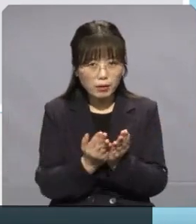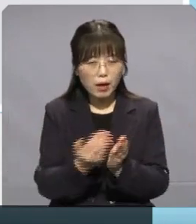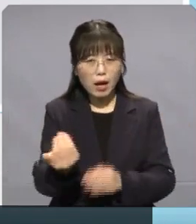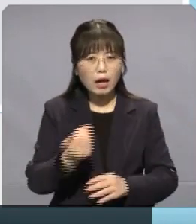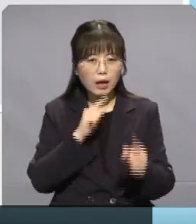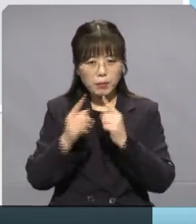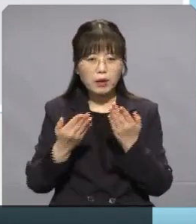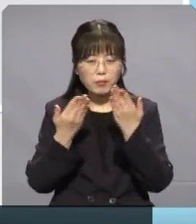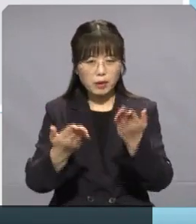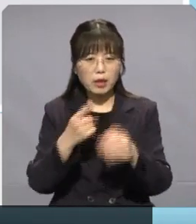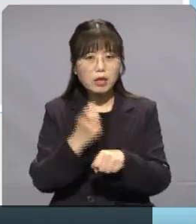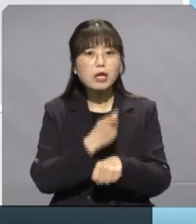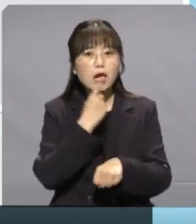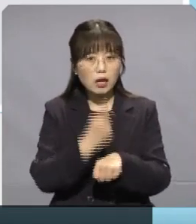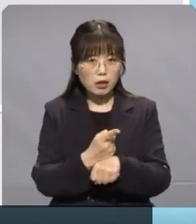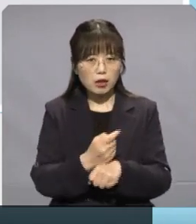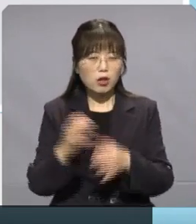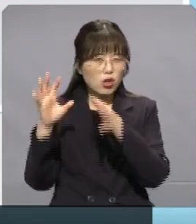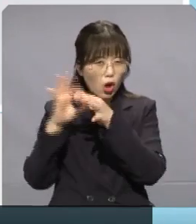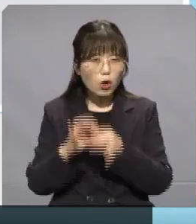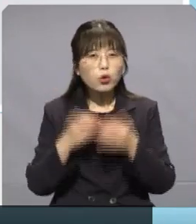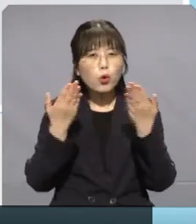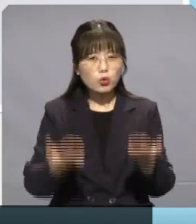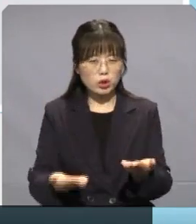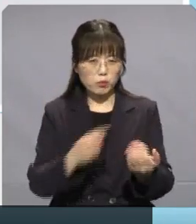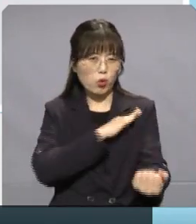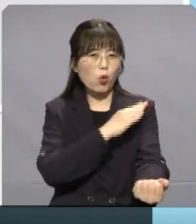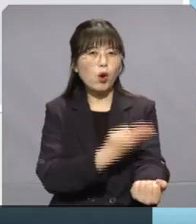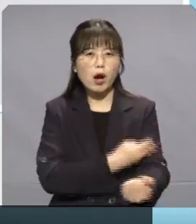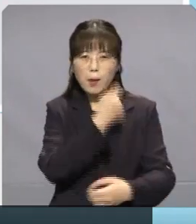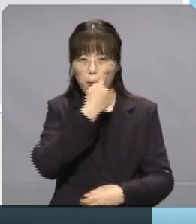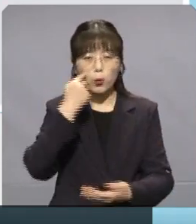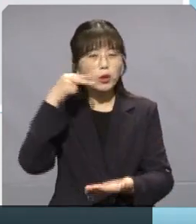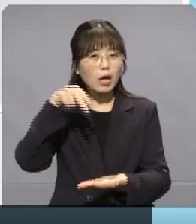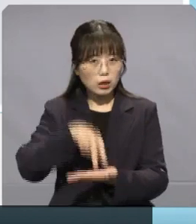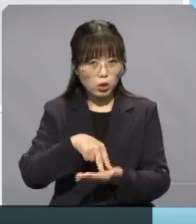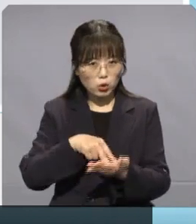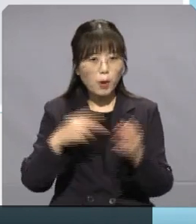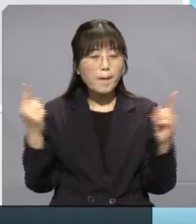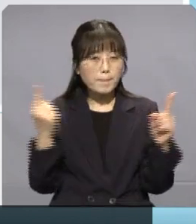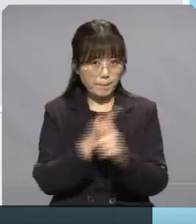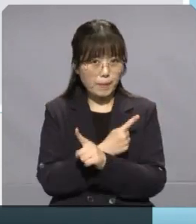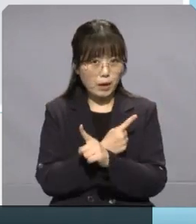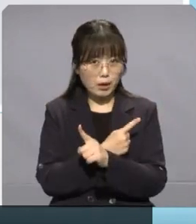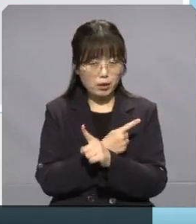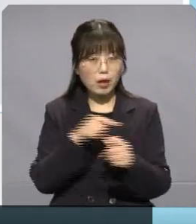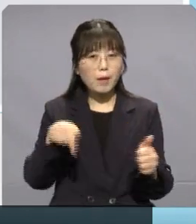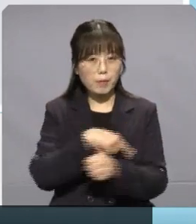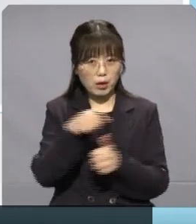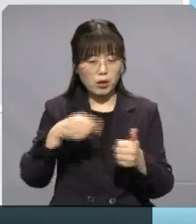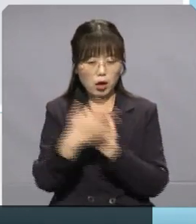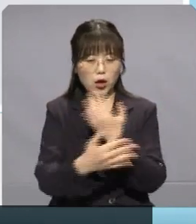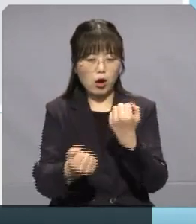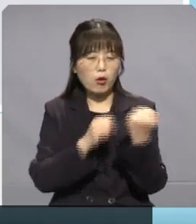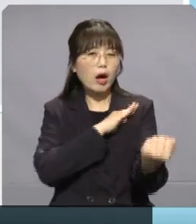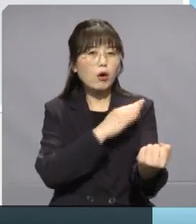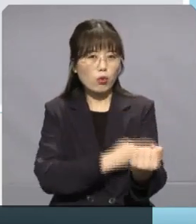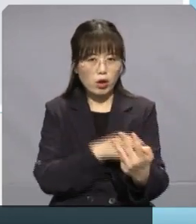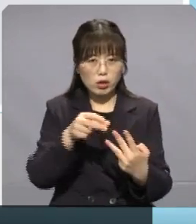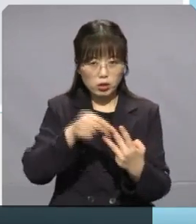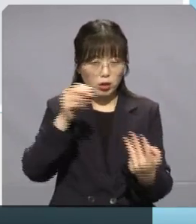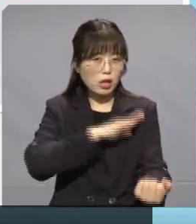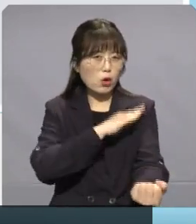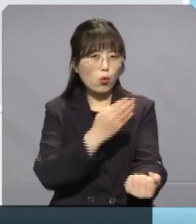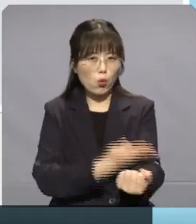말씀드린 11시간의 연속 휴식권이 꼭 보장되는 방향으로 가야 건강권과 선택권이